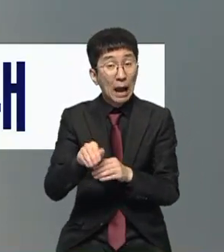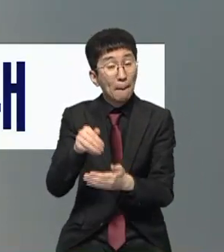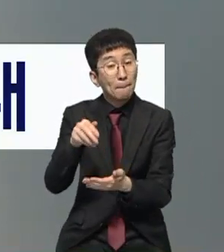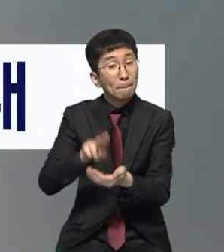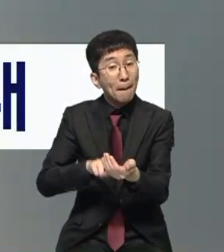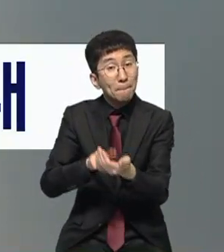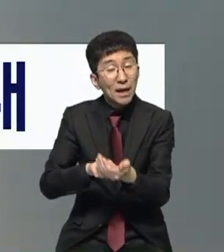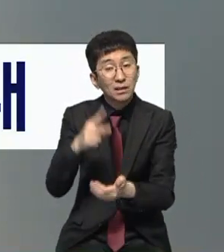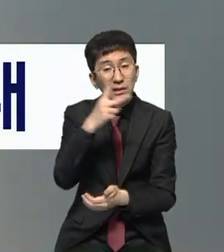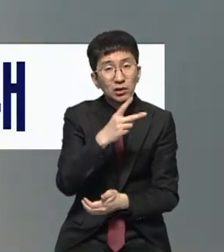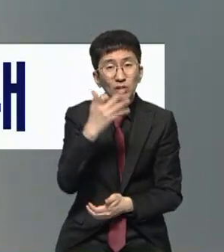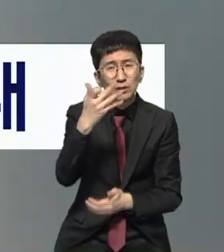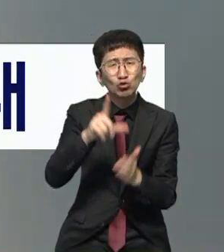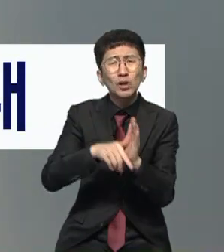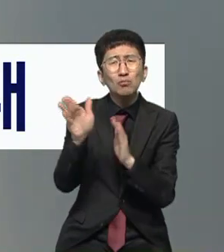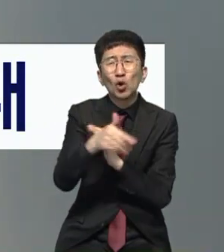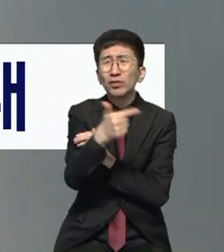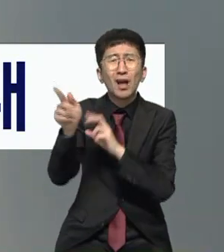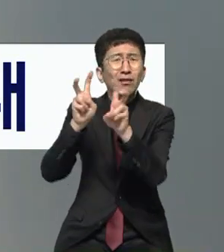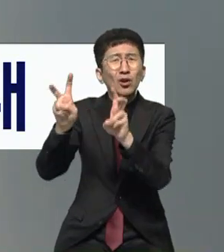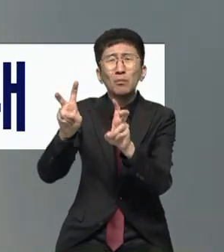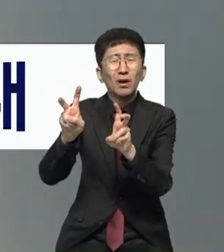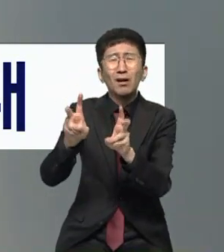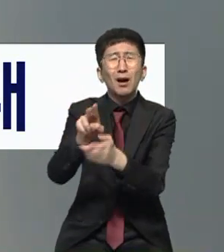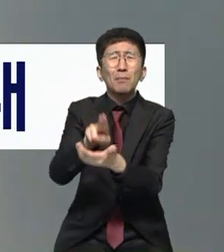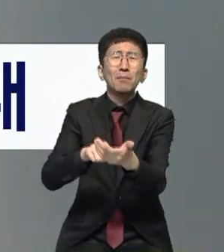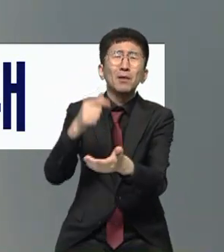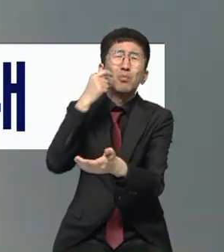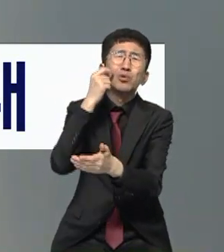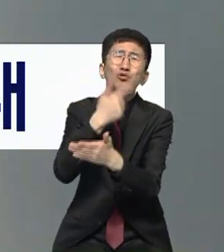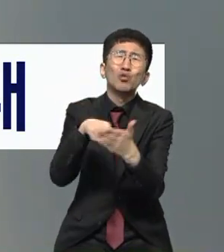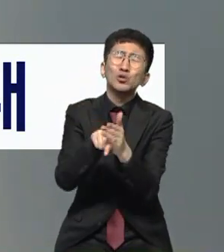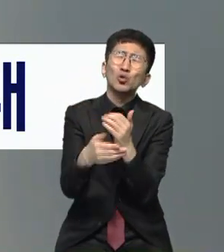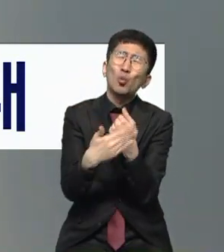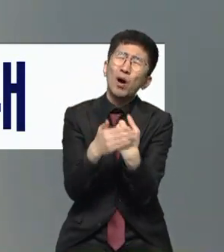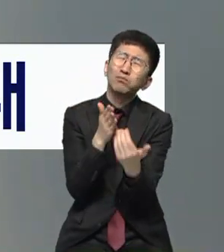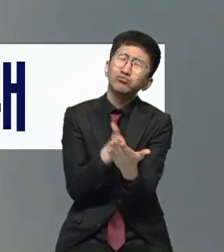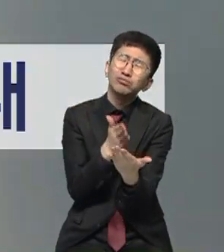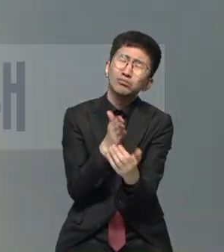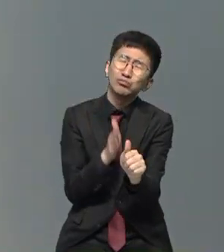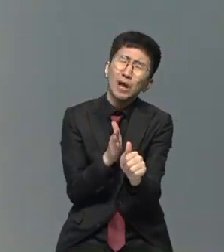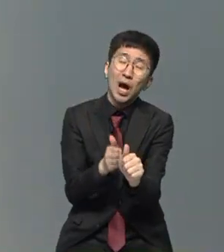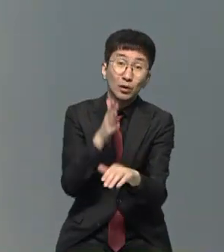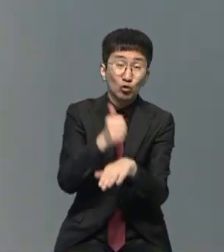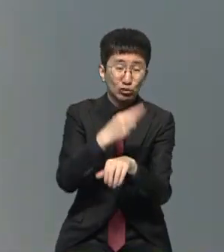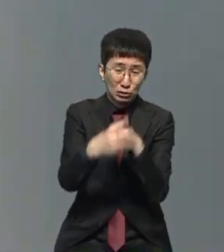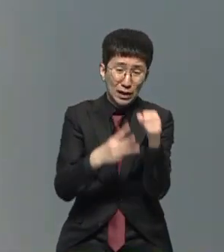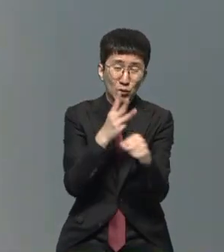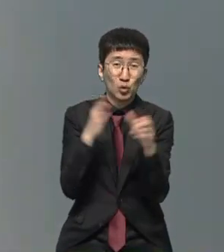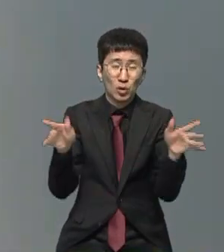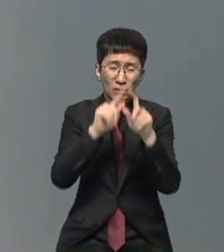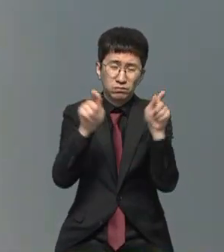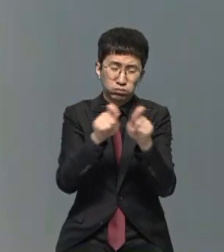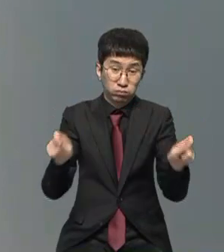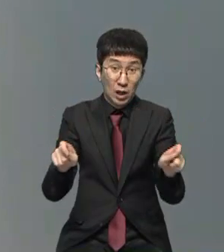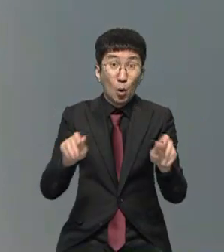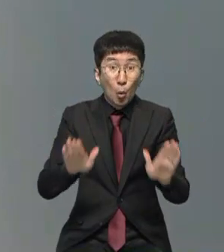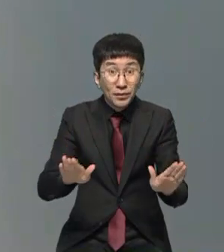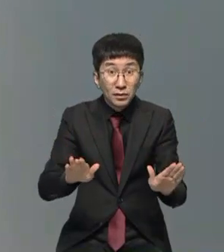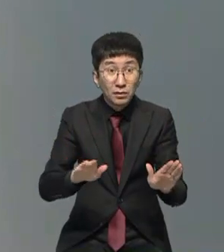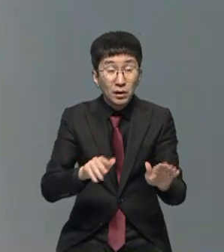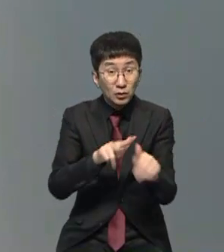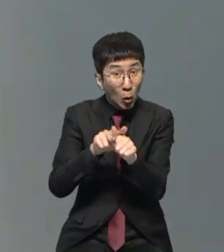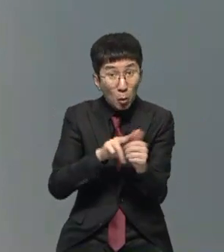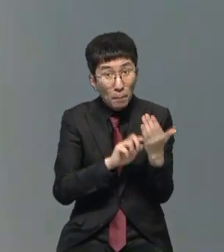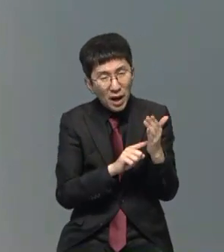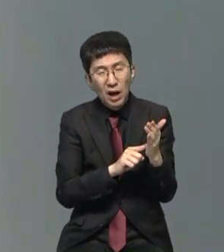2019년부터 대기업 진출을 막아달라고 했으니까 3년 넘게 결론을 내지 못했던 겁니다. 오늘 회의가 비공개여서 정확한 내용은